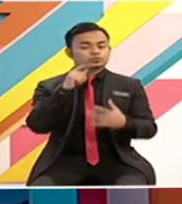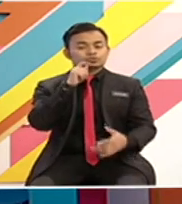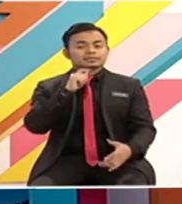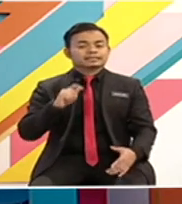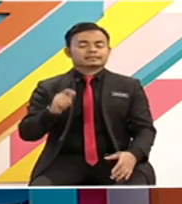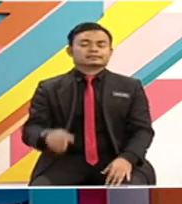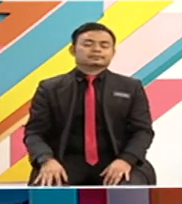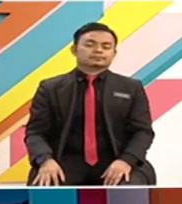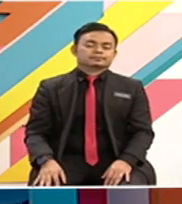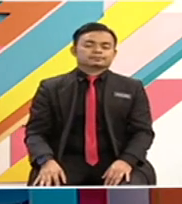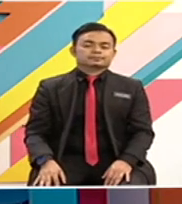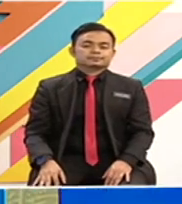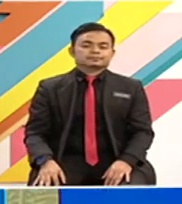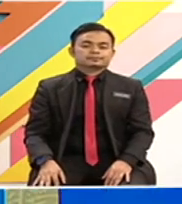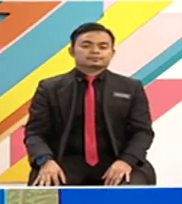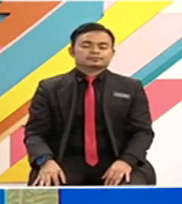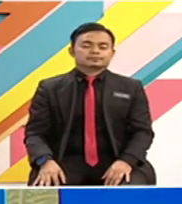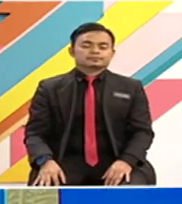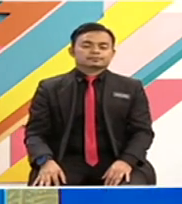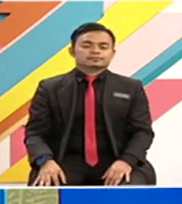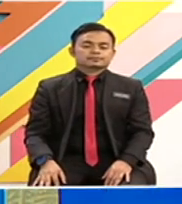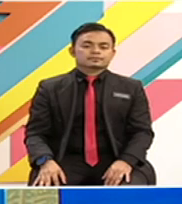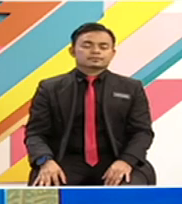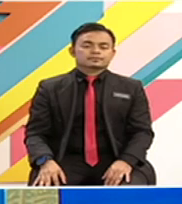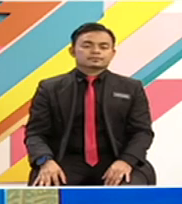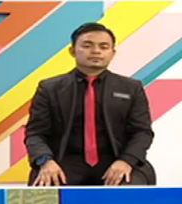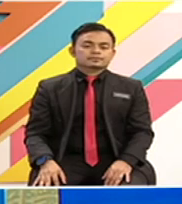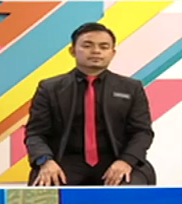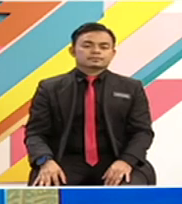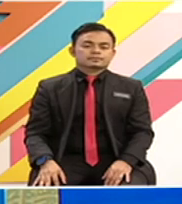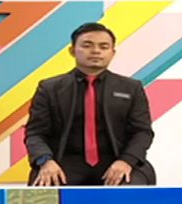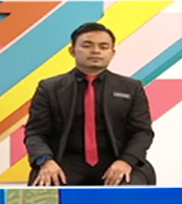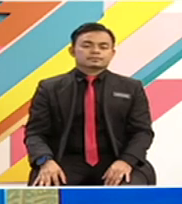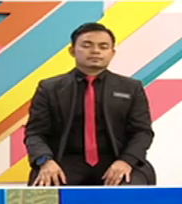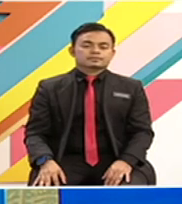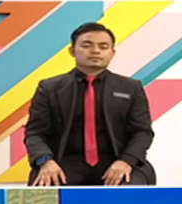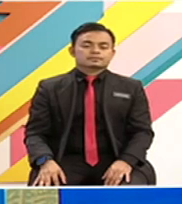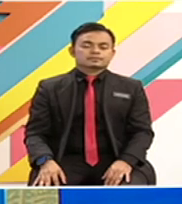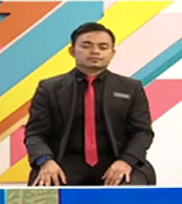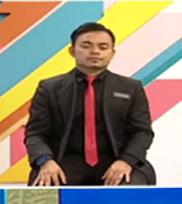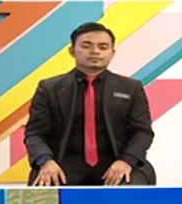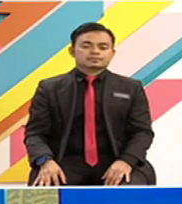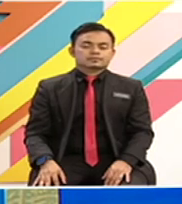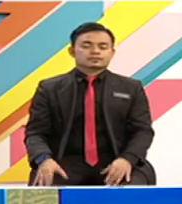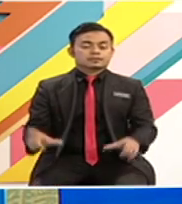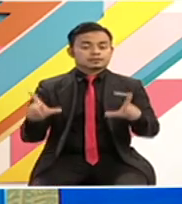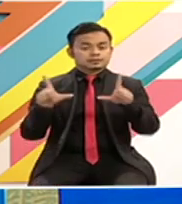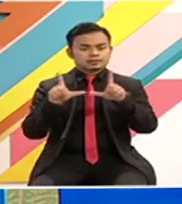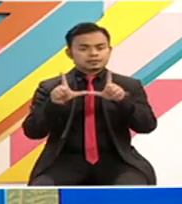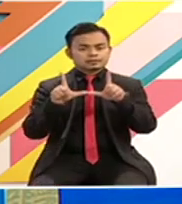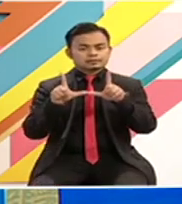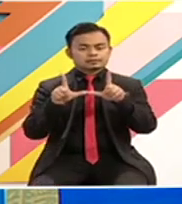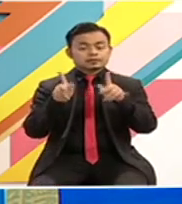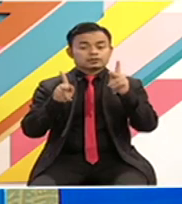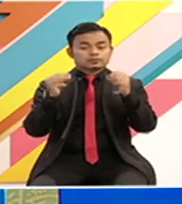ataupun bentuk rame-rame ketika Letakkan nah pada kita punya HP ini hasilnya ini Oke kita anak gang tunggu